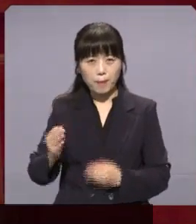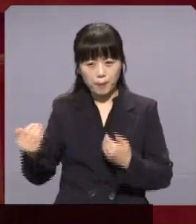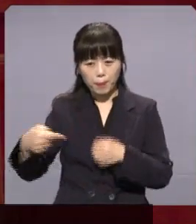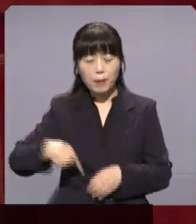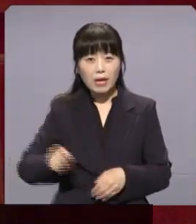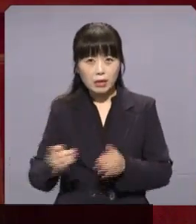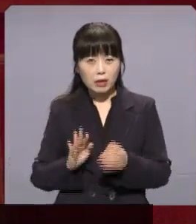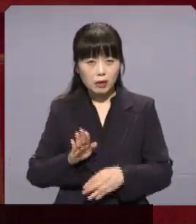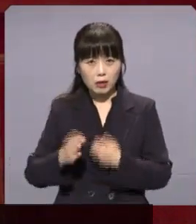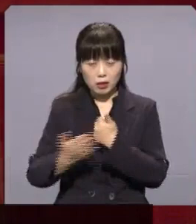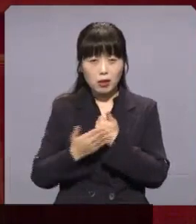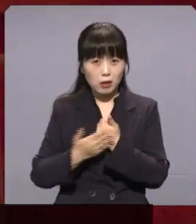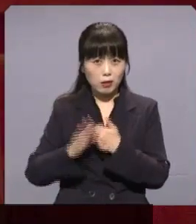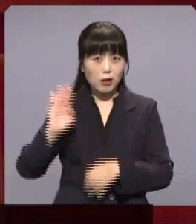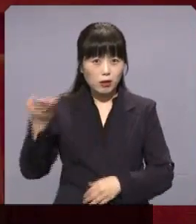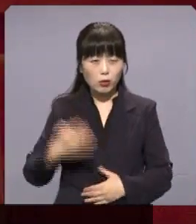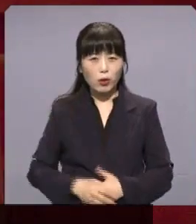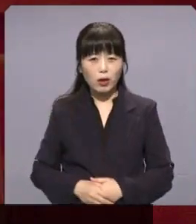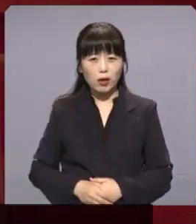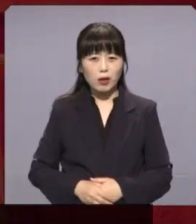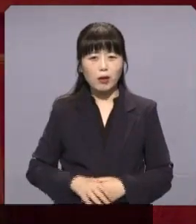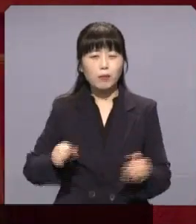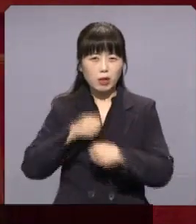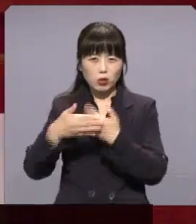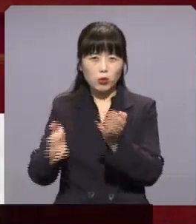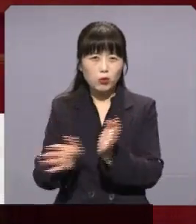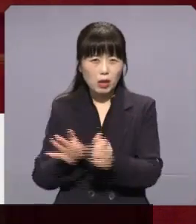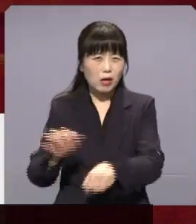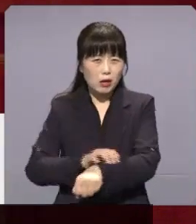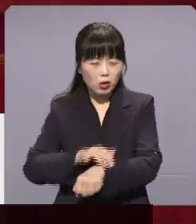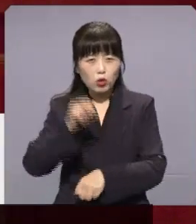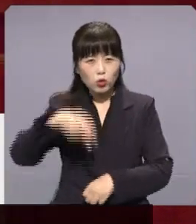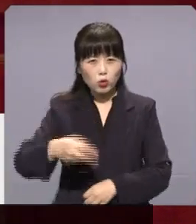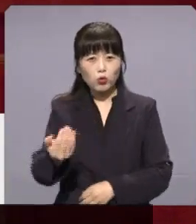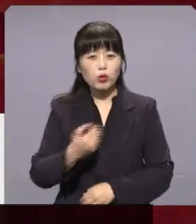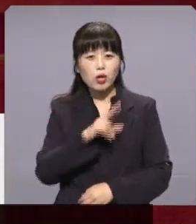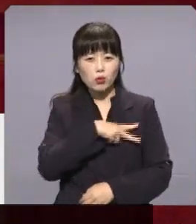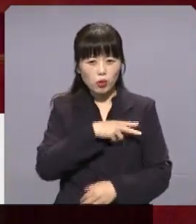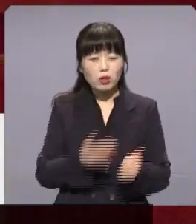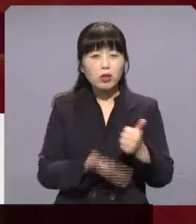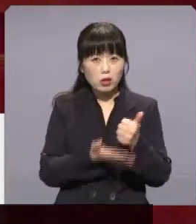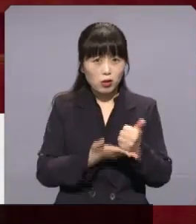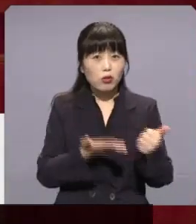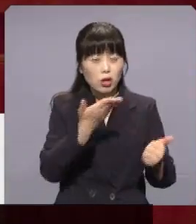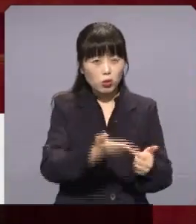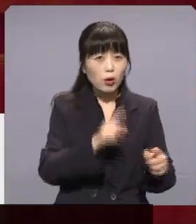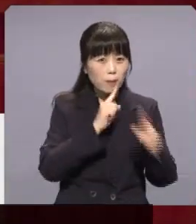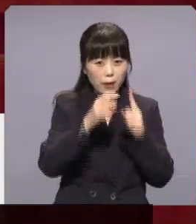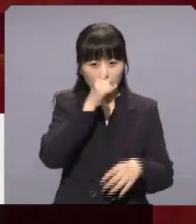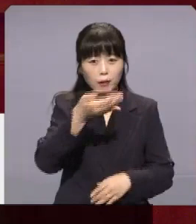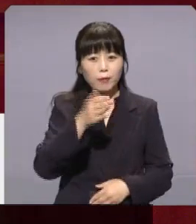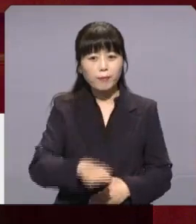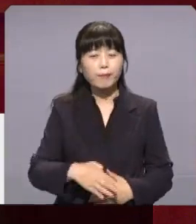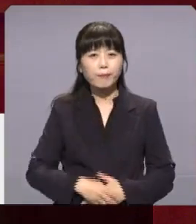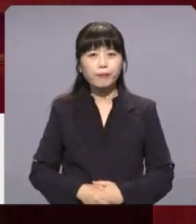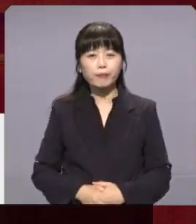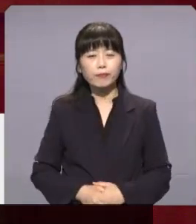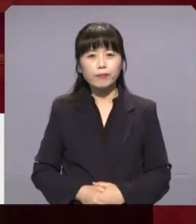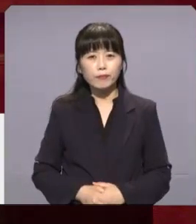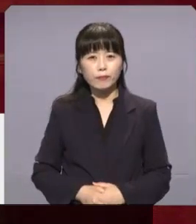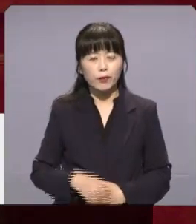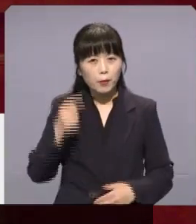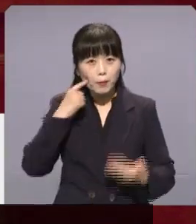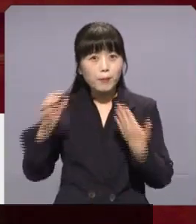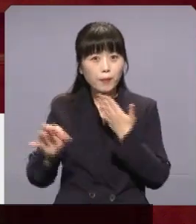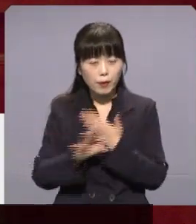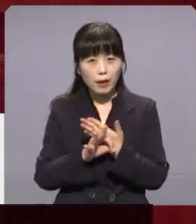수 있어요. 그러니까 민주당 입장에서 굉장히 껄끄러운 안을 제가 유승민 전 의원을 응원하듯이 마치 얘기한 게 돼버렸는데요. 네. 그러니까